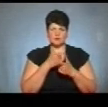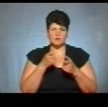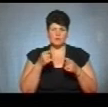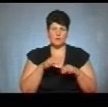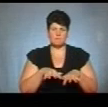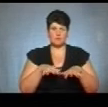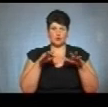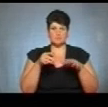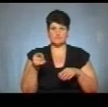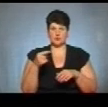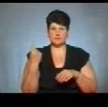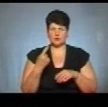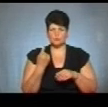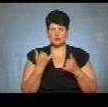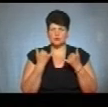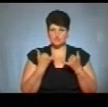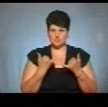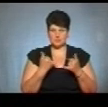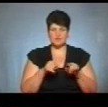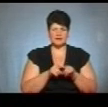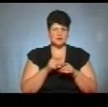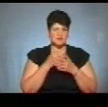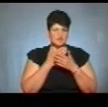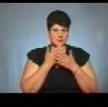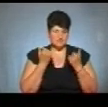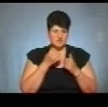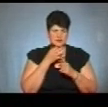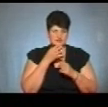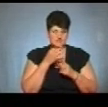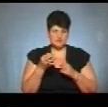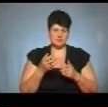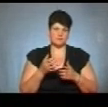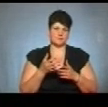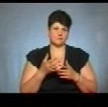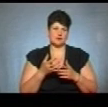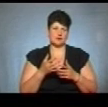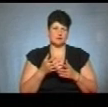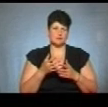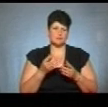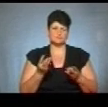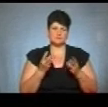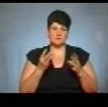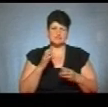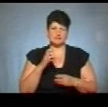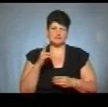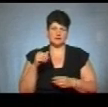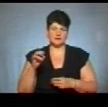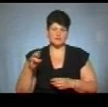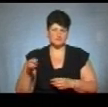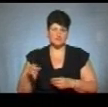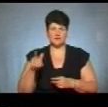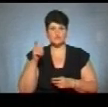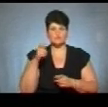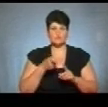підтоплення в Тернопільській області сьогодні теж немає, повідомив речник пожежно-рятувальної служби області Сергій Данілін. А в Чорткові